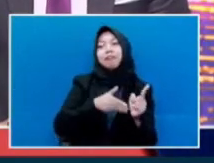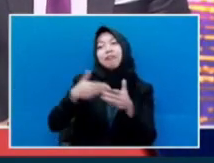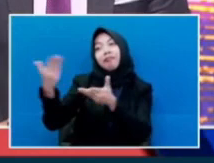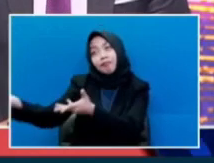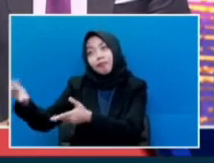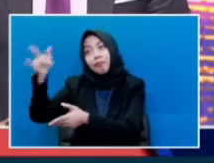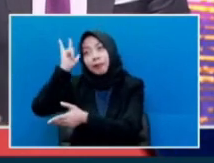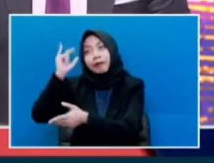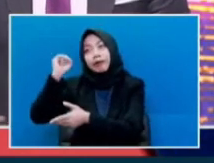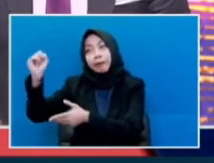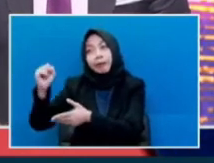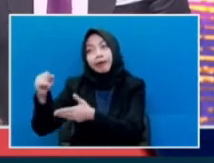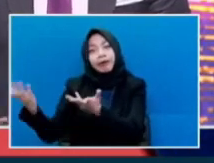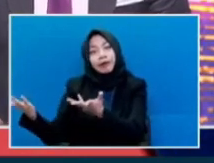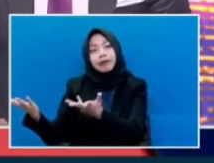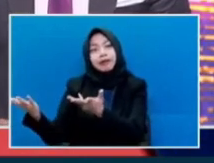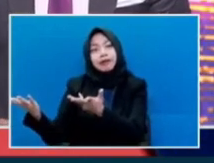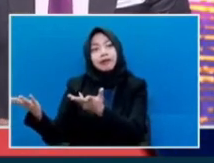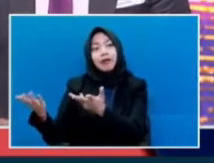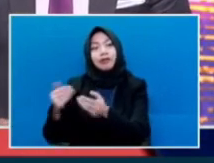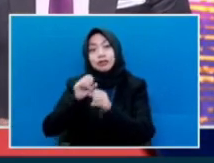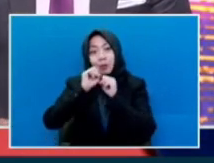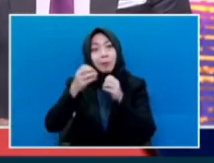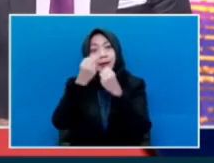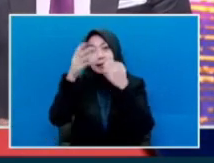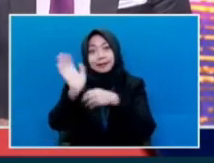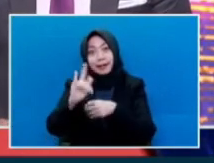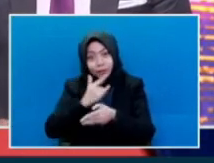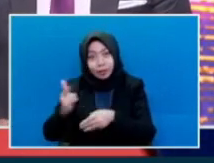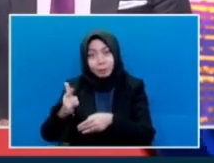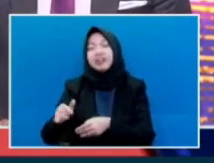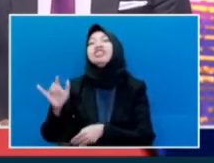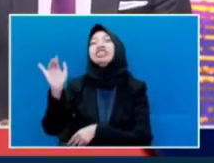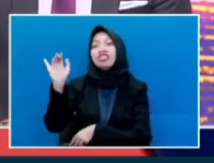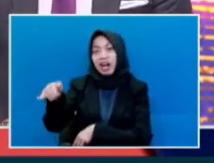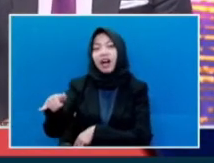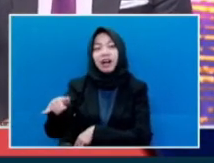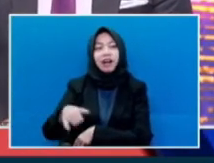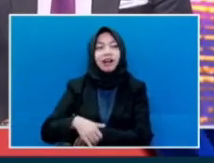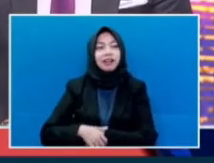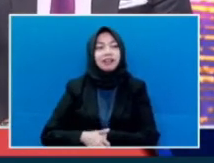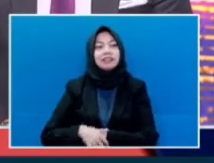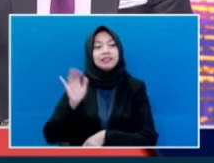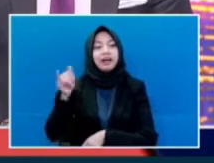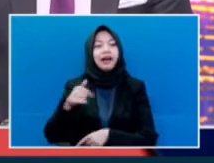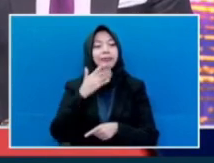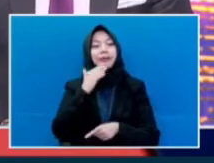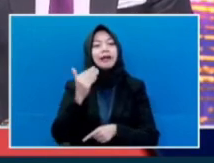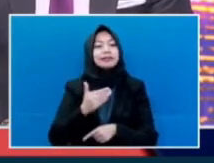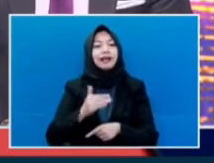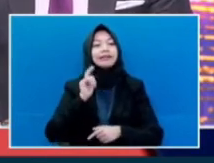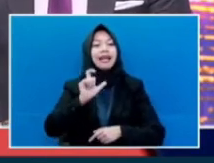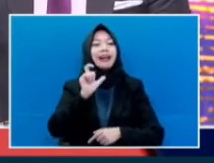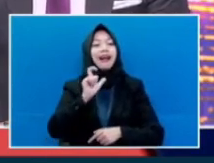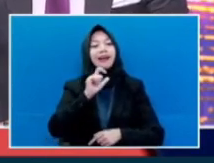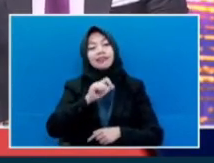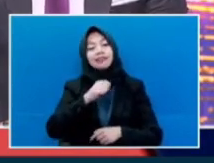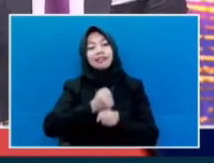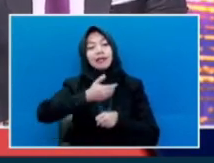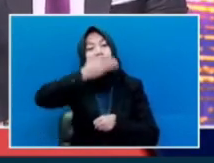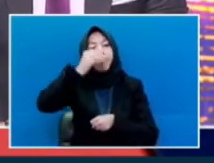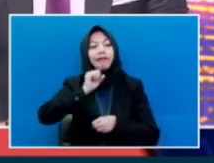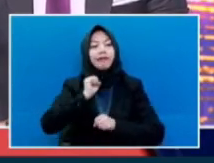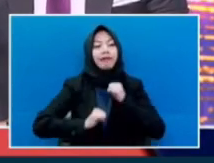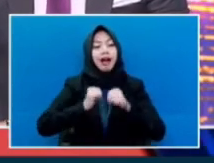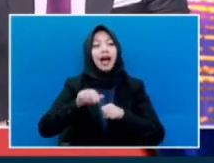hanya DPP tetap memberikan ketidakpastian ya pasti Iya Mas itu skripnya mas Gibran menurut saya atau justru Ini yang ditunggu-tunggu